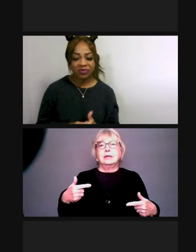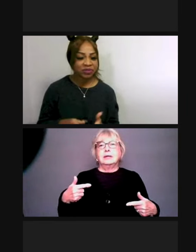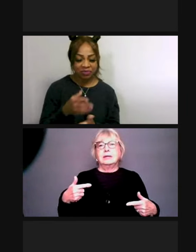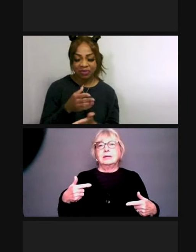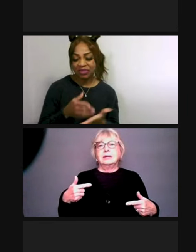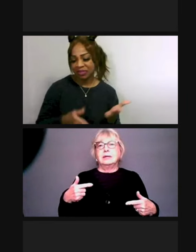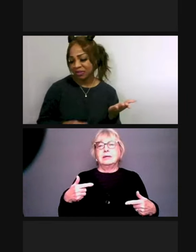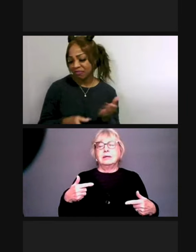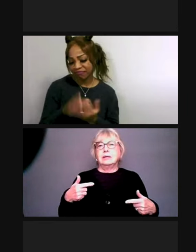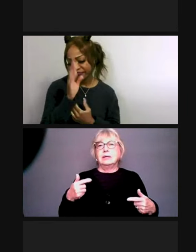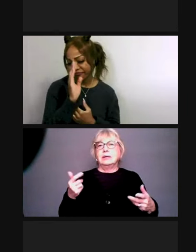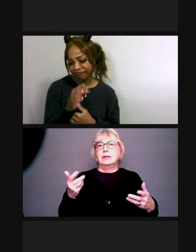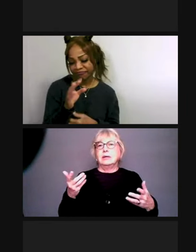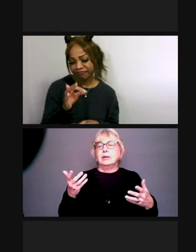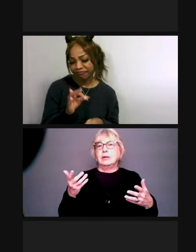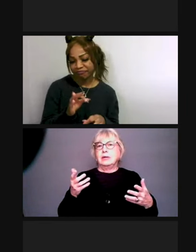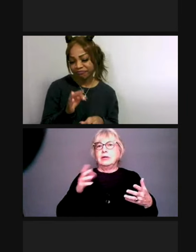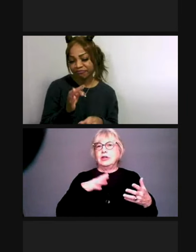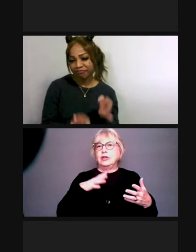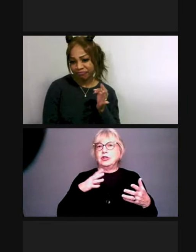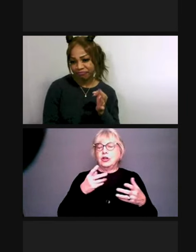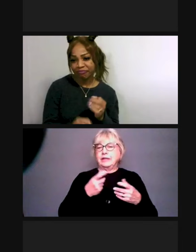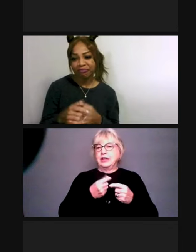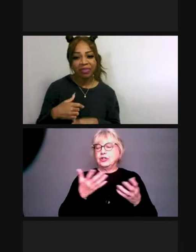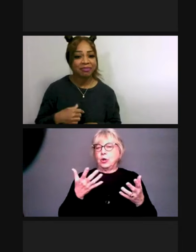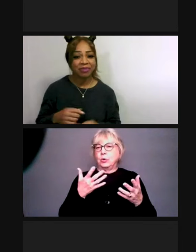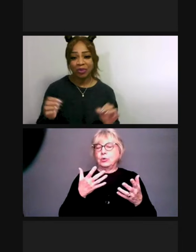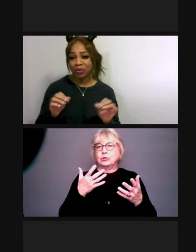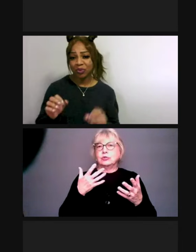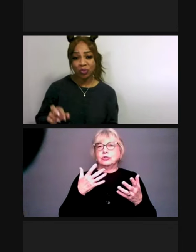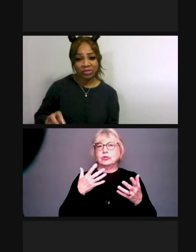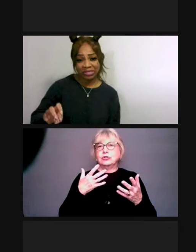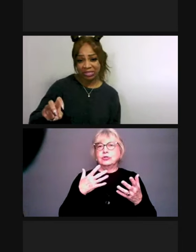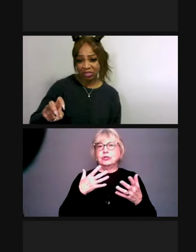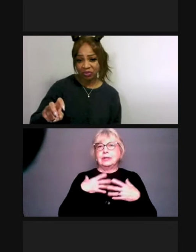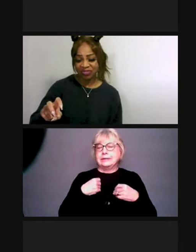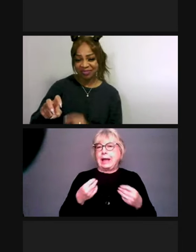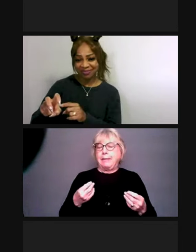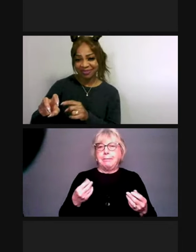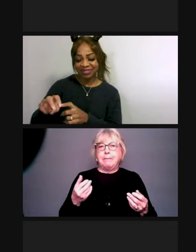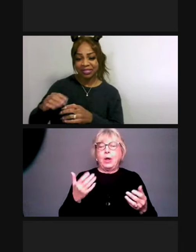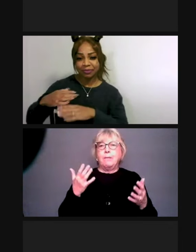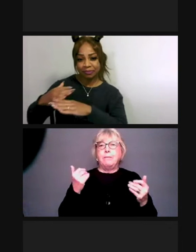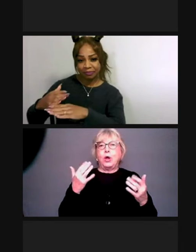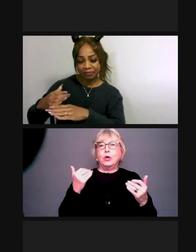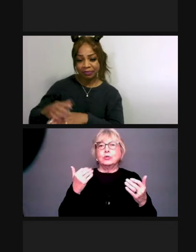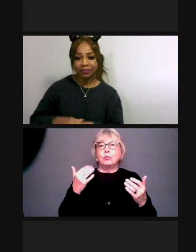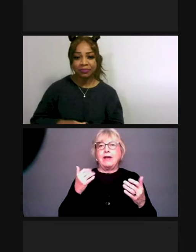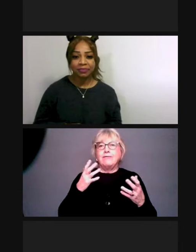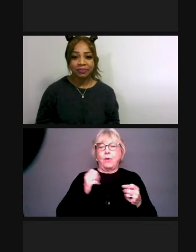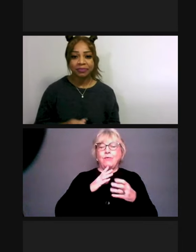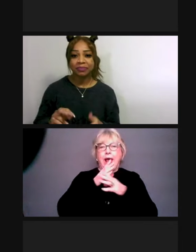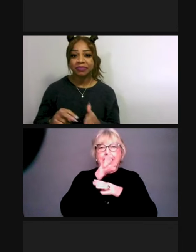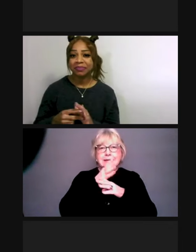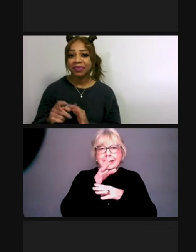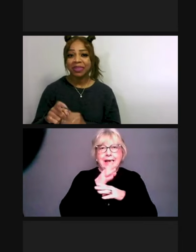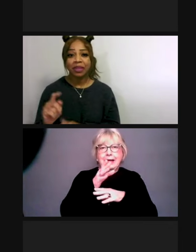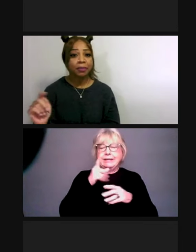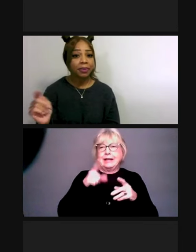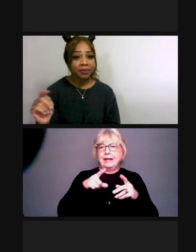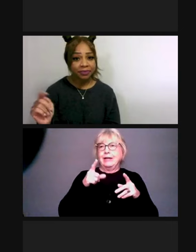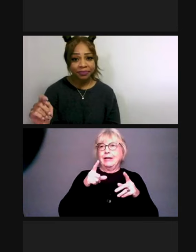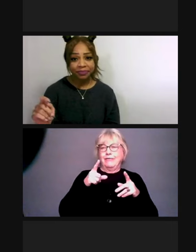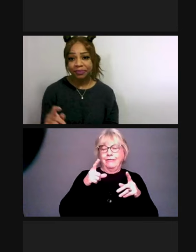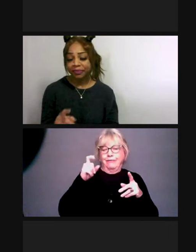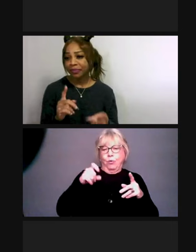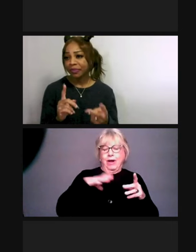Il y a des choses très simples qui viennent avec ça. J'ai besoin d'avoir un accès à un espace où il n'y a pas d'escalier, ça veut